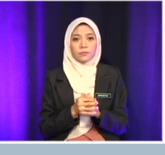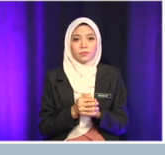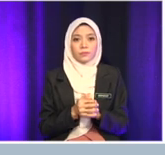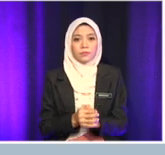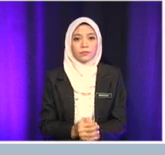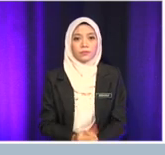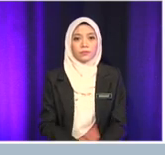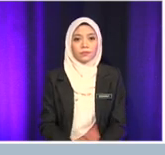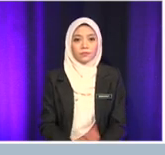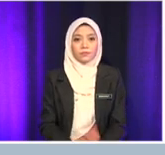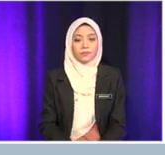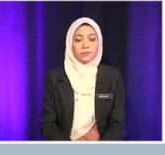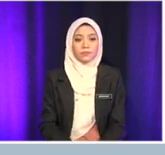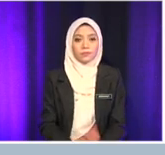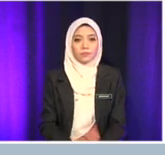adalah